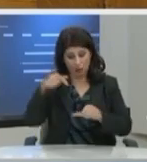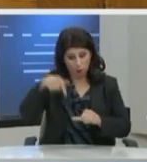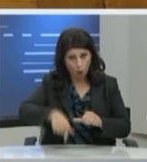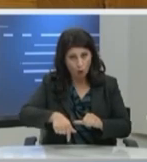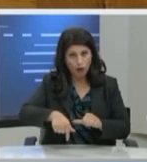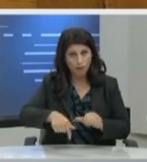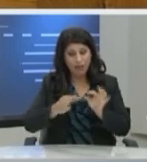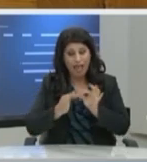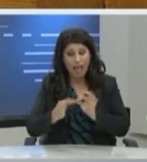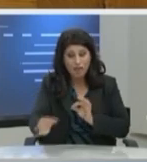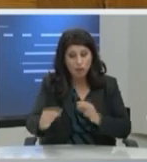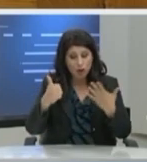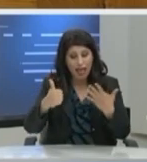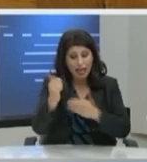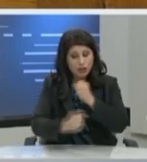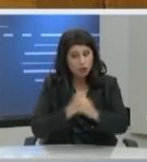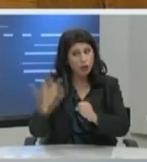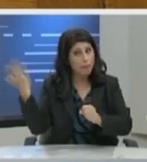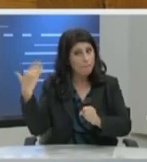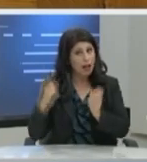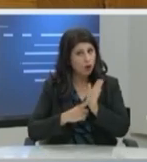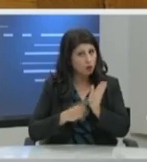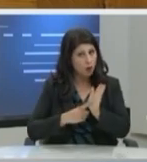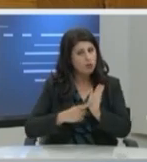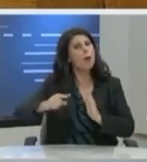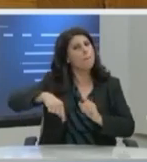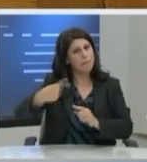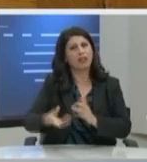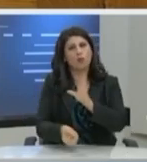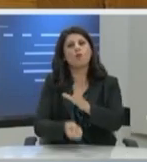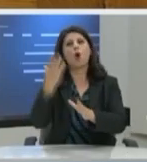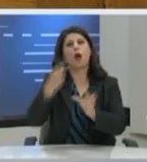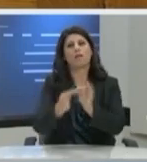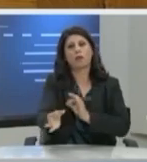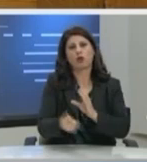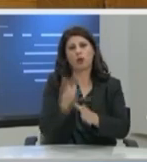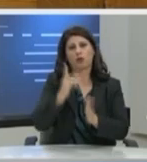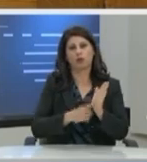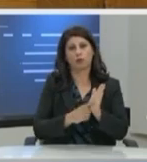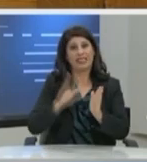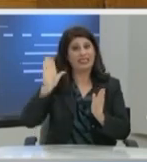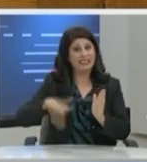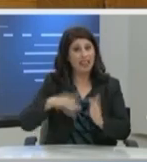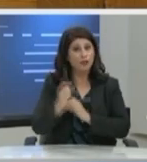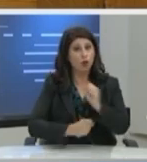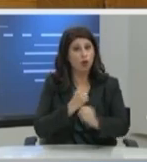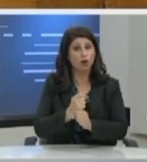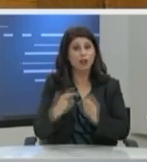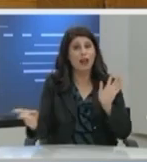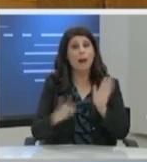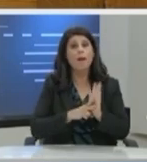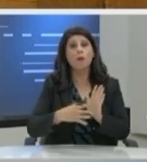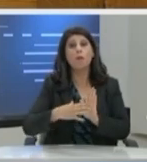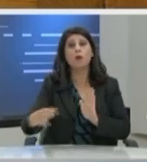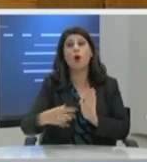τώρα, επί 6 χρόνια θα γίνεται με το σύστημα που είναι τώρα. Και τον τελευταίο χρόνο απαγορεύεται